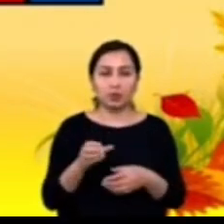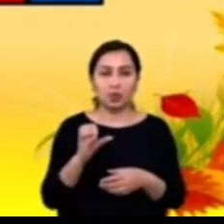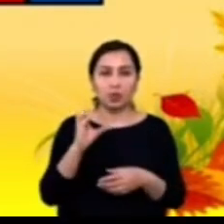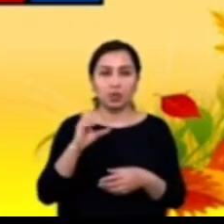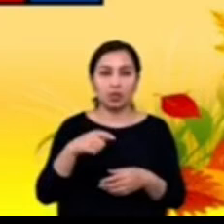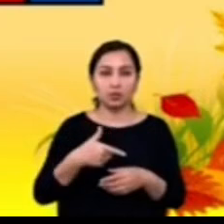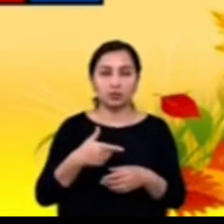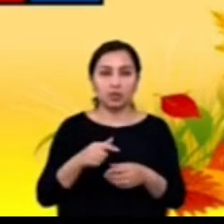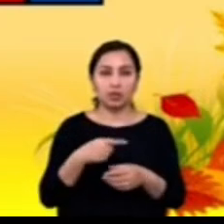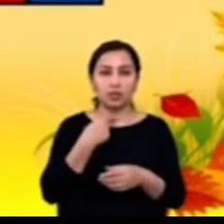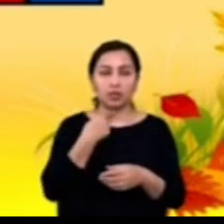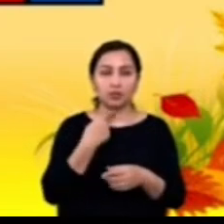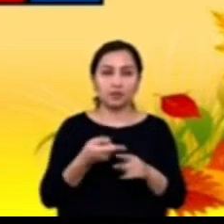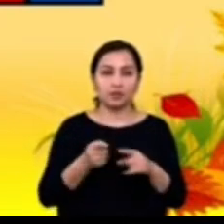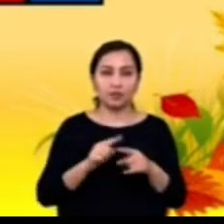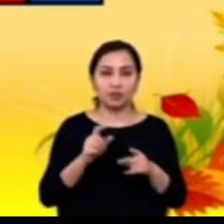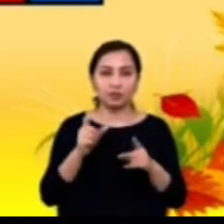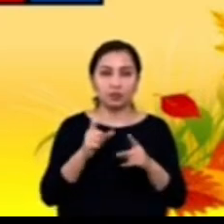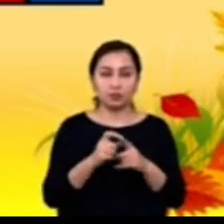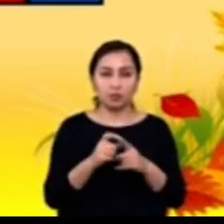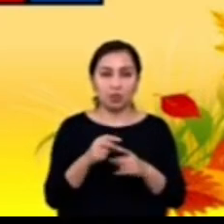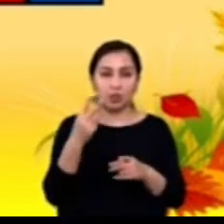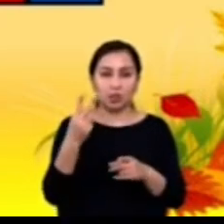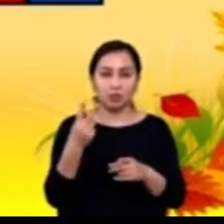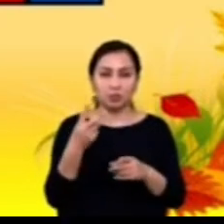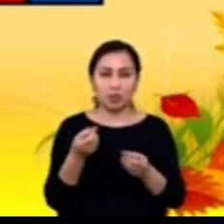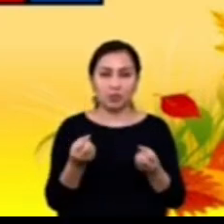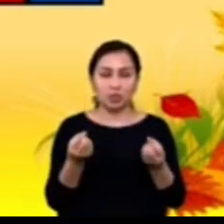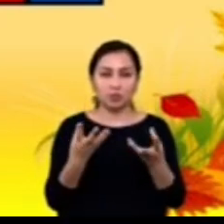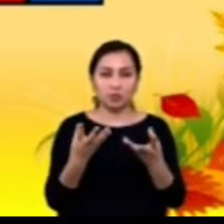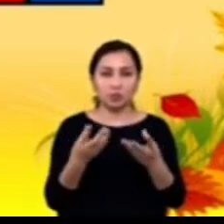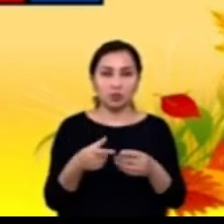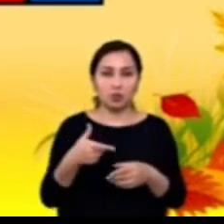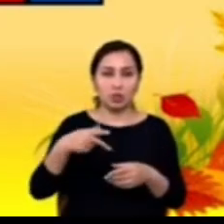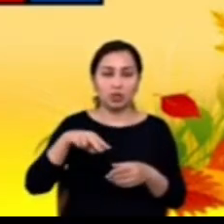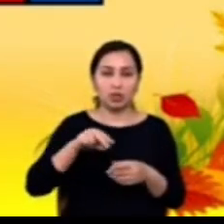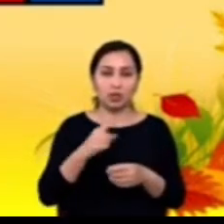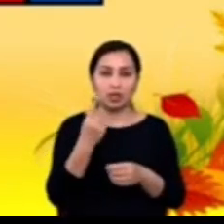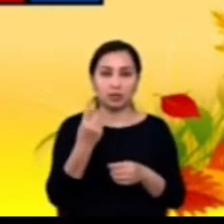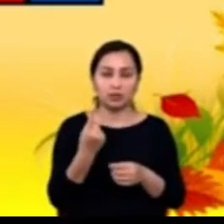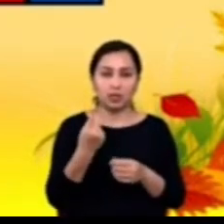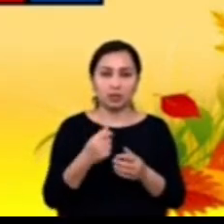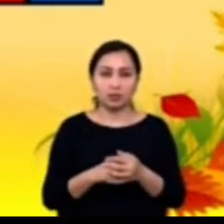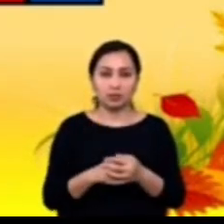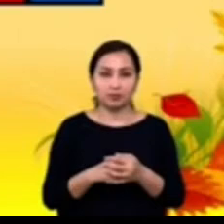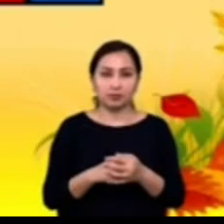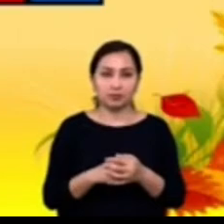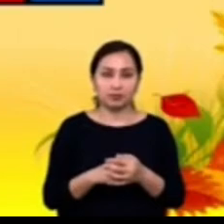согласных звуков в этом слове? Два. А сколько гласных? Один.